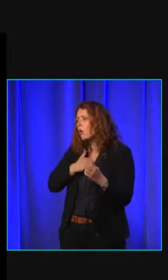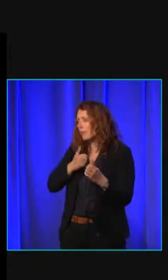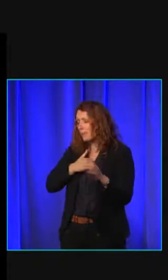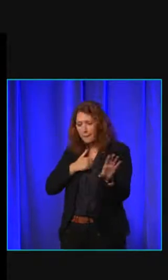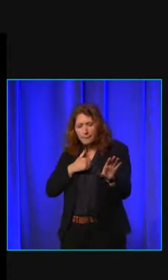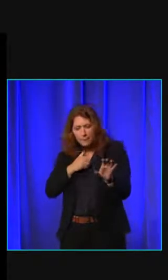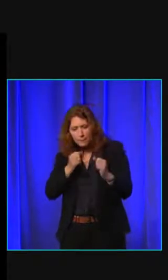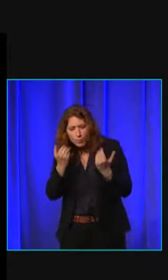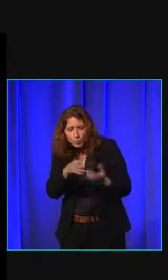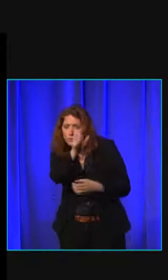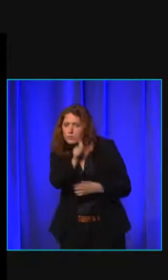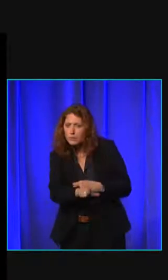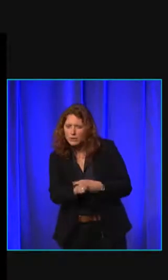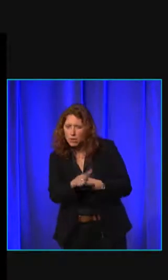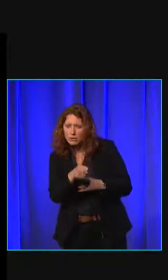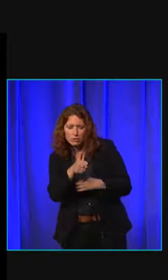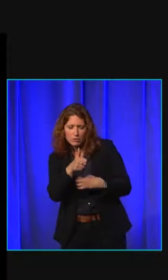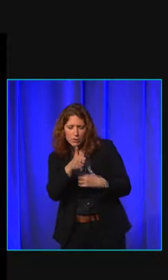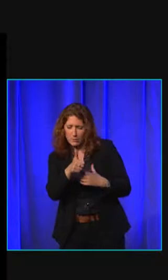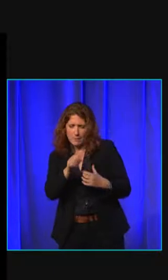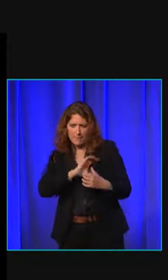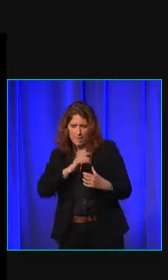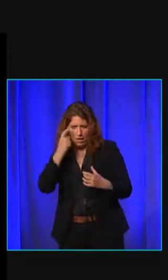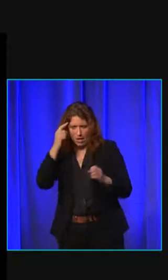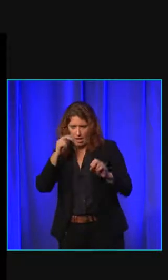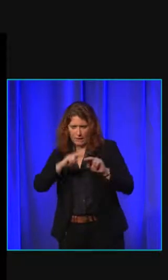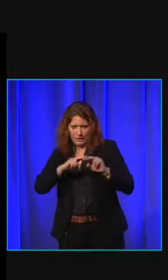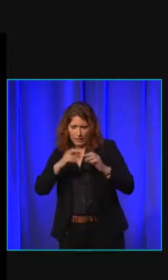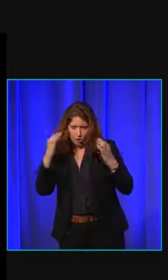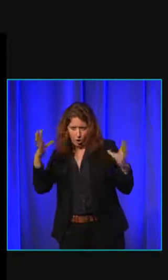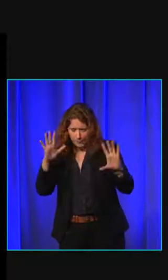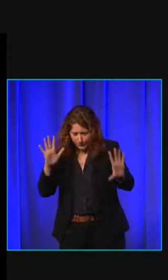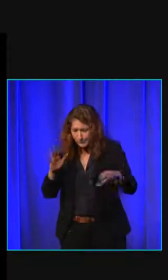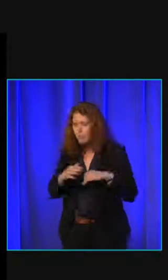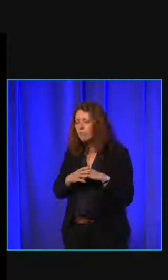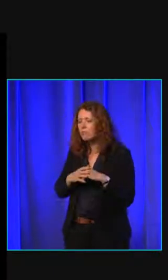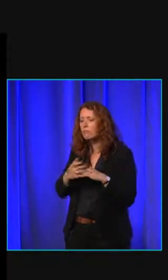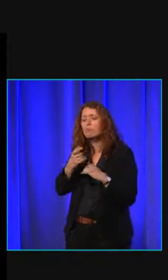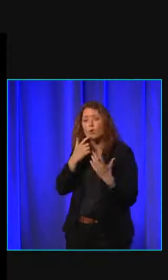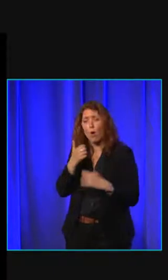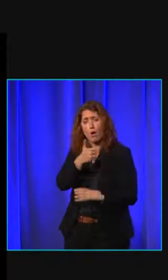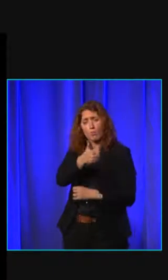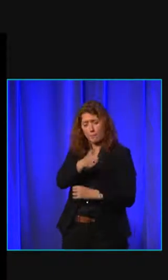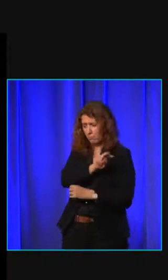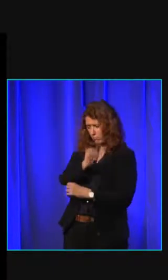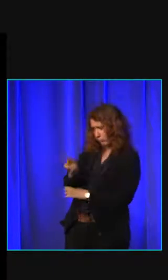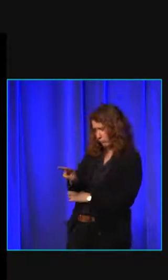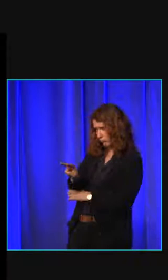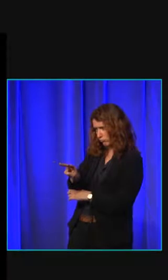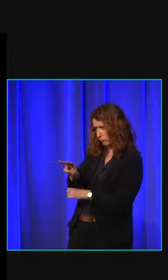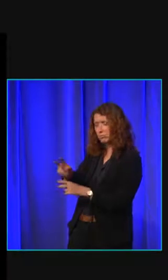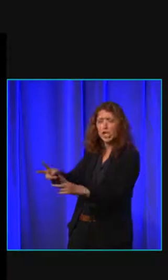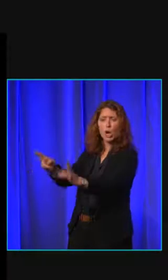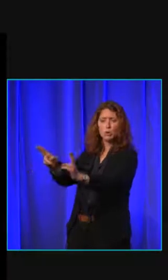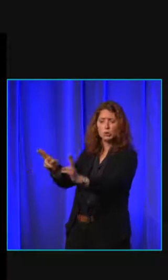des tâches d'occlusion temporelle. Ça veut dire que là, vous voyez, le sportif, il va observer une séquence, une